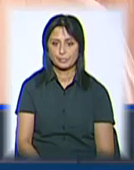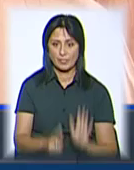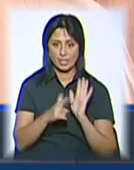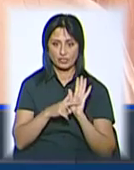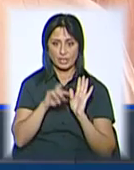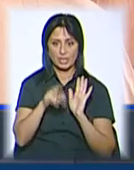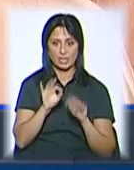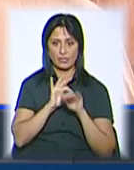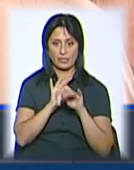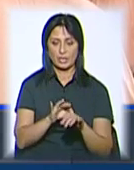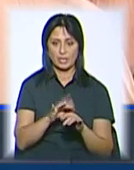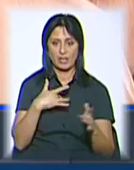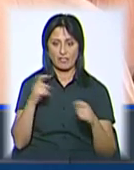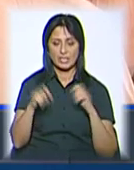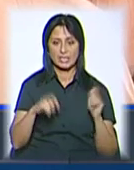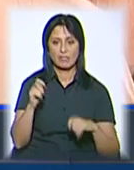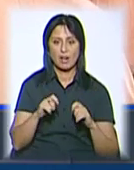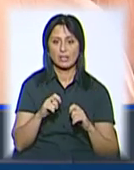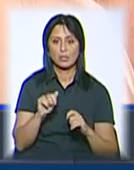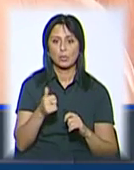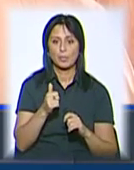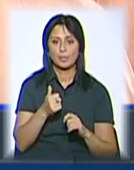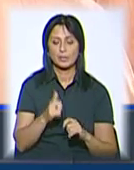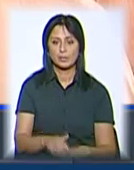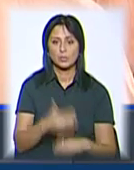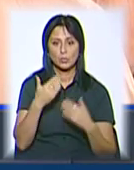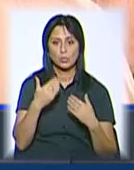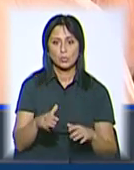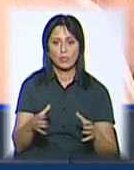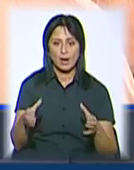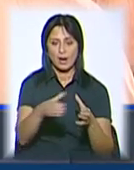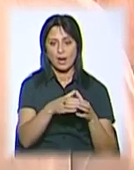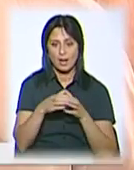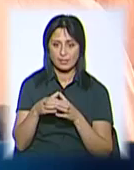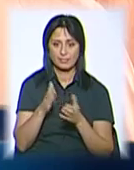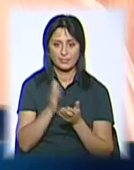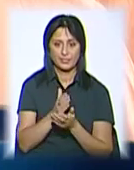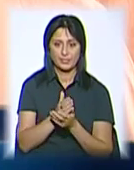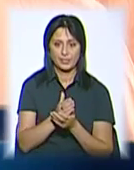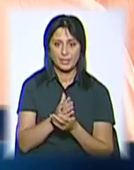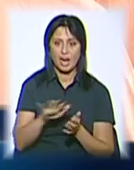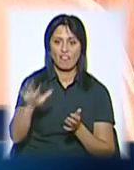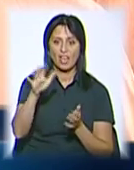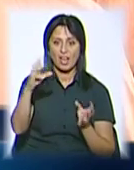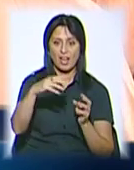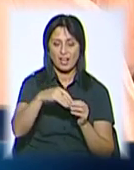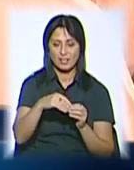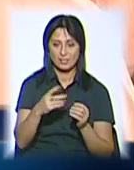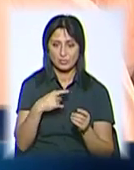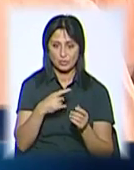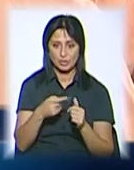Meshude Tereva, current festivals, Romumas. Უკვე გაერთიან არა მარტო თქვა ქვეყნები არამედ